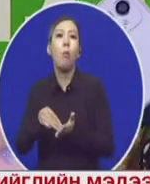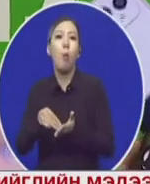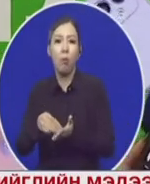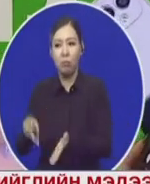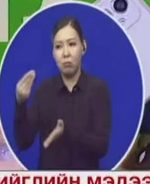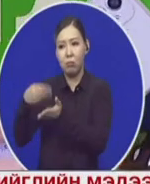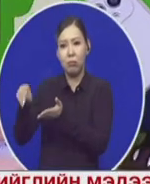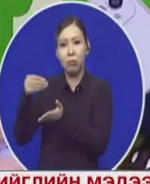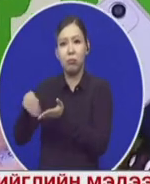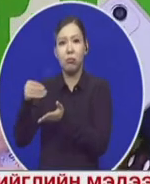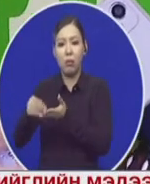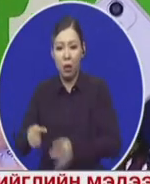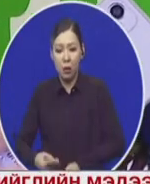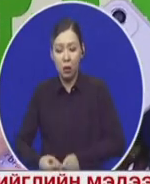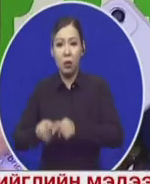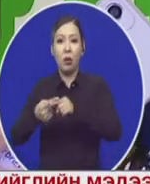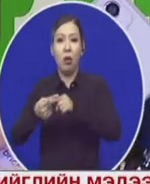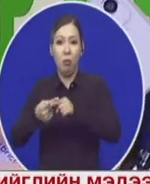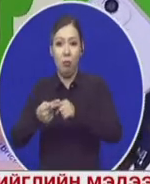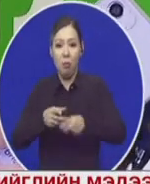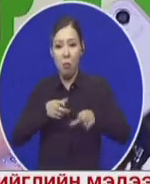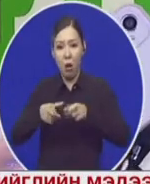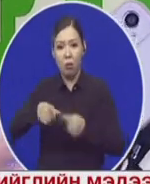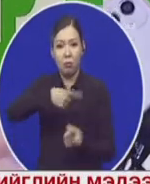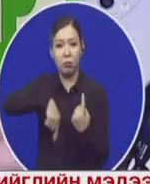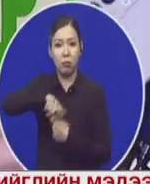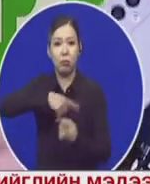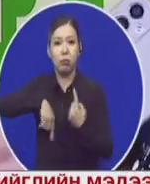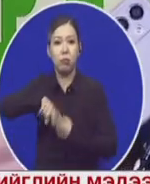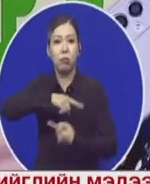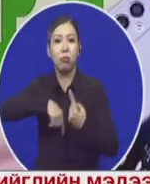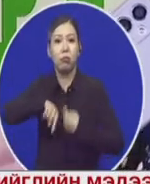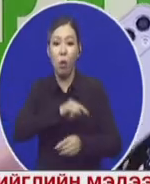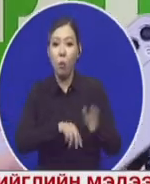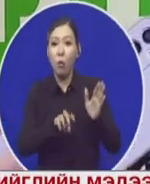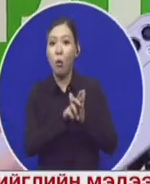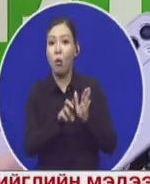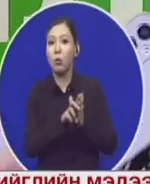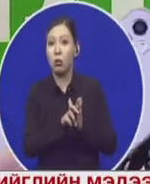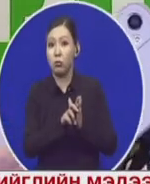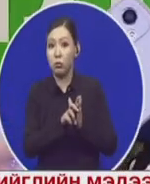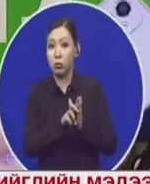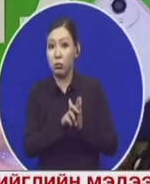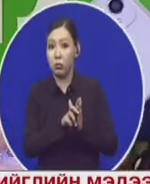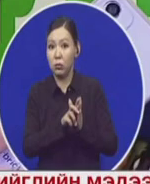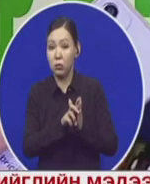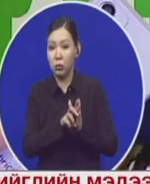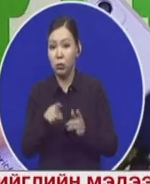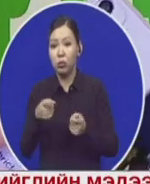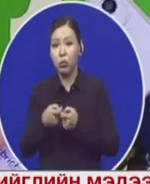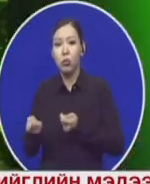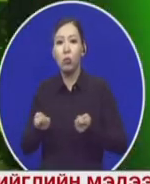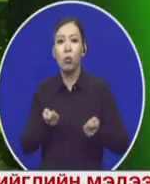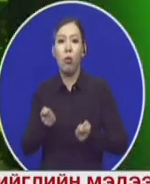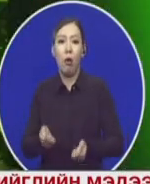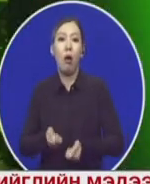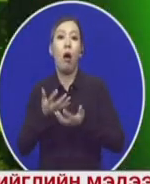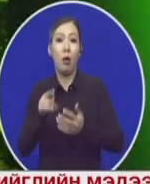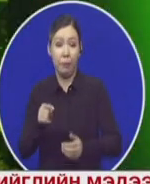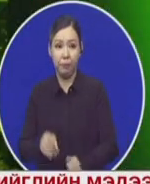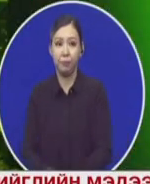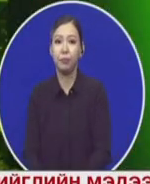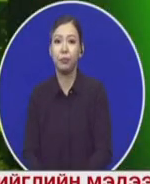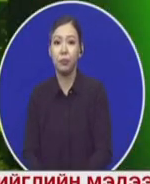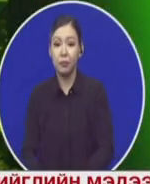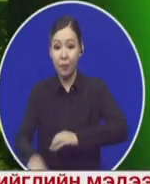борлуулалтыг юу хийх арилжааны карбон маркетын биржүүдээр хин харилцаа бол зохицуулагдаж байна гэж ойлгож байна. Голомттой